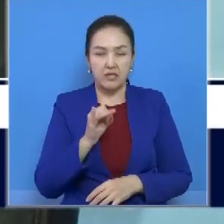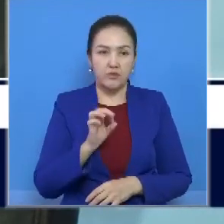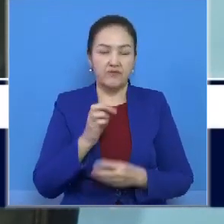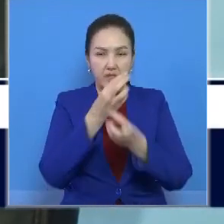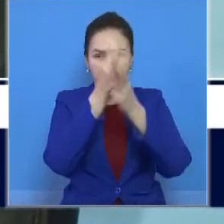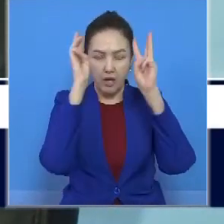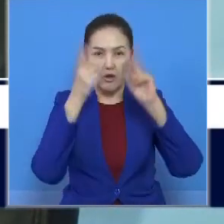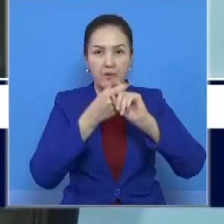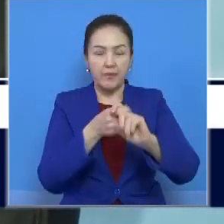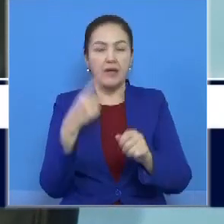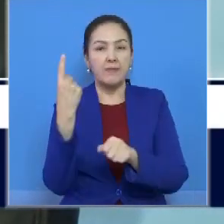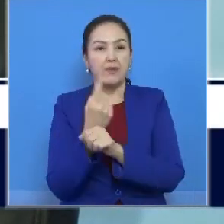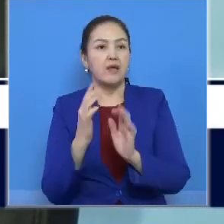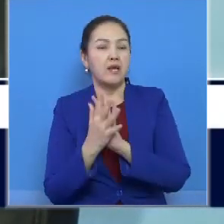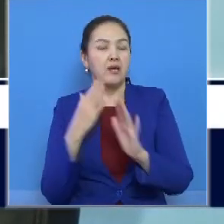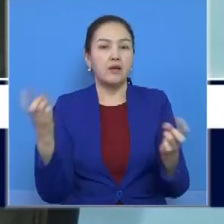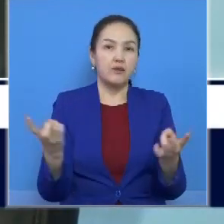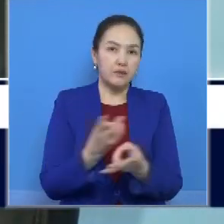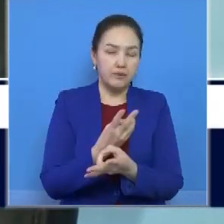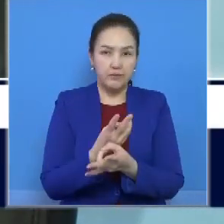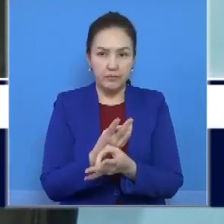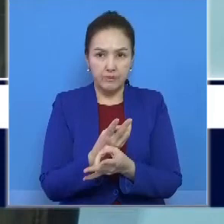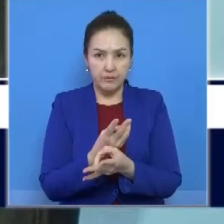В первую очередь, необходимо